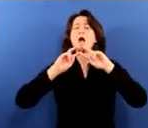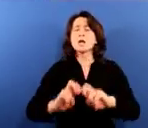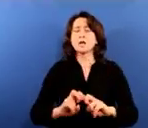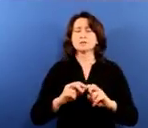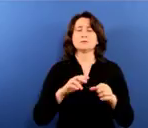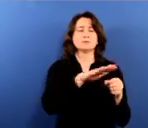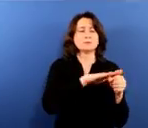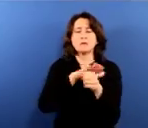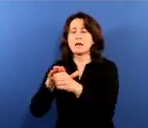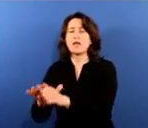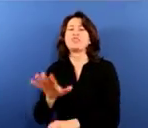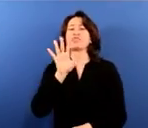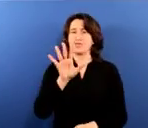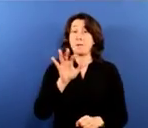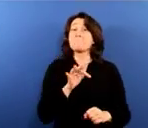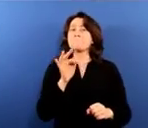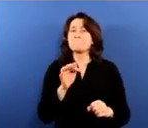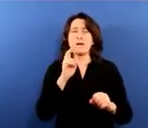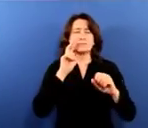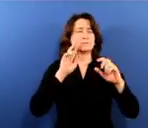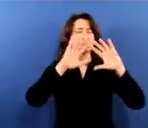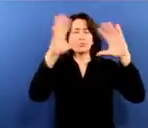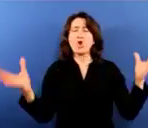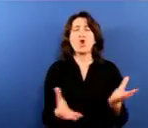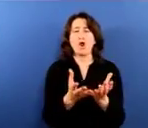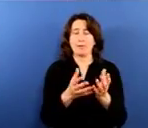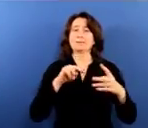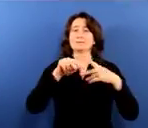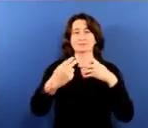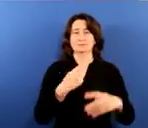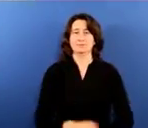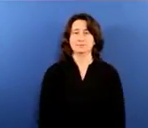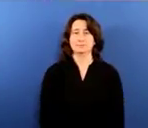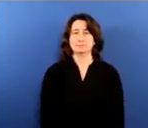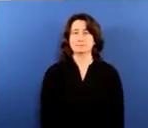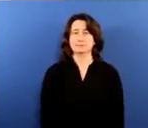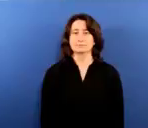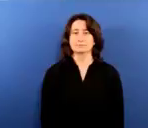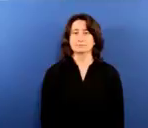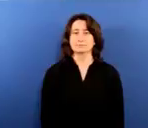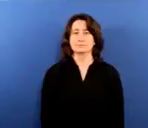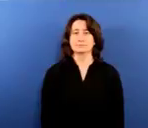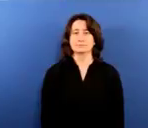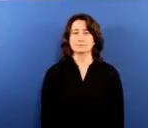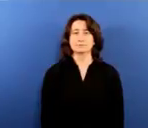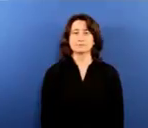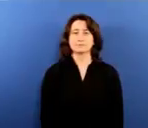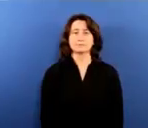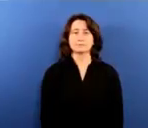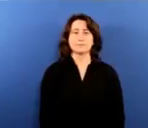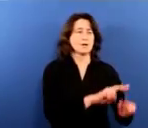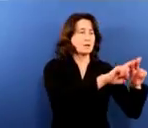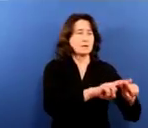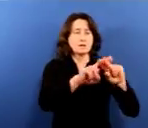edatzeko tresna da agi delako hori. Hemengo 3 Foru Aldundiak, araubide bereko diputazio guztiak, Kanariar uharteetako